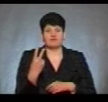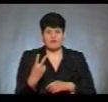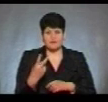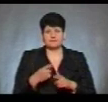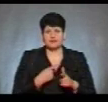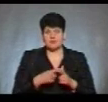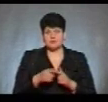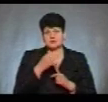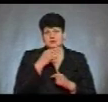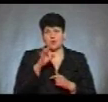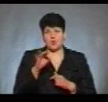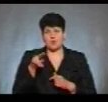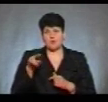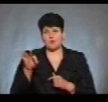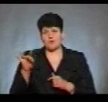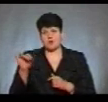повідом опору.